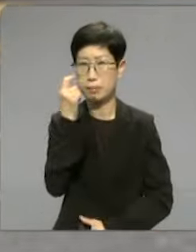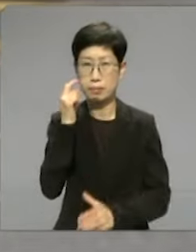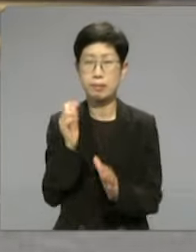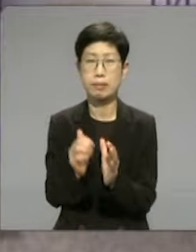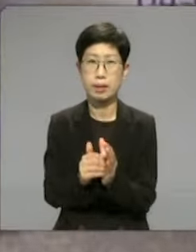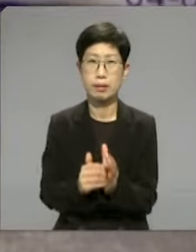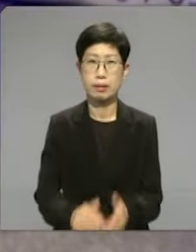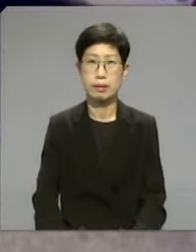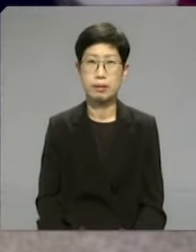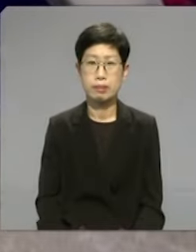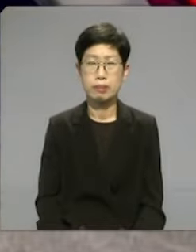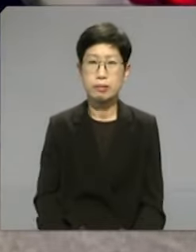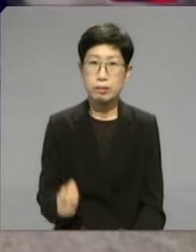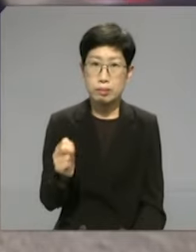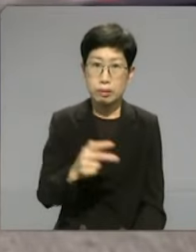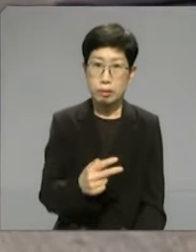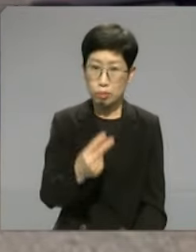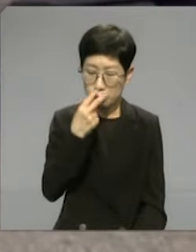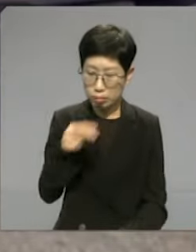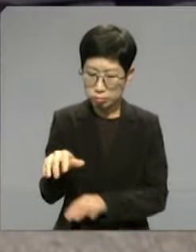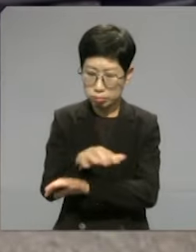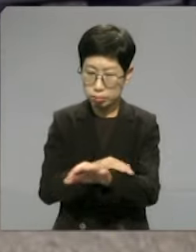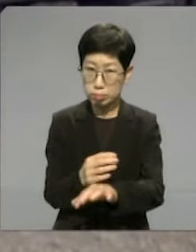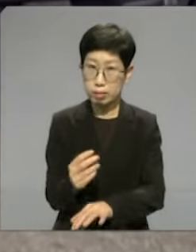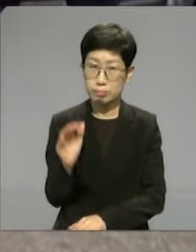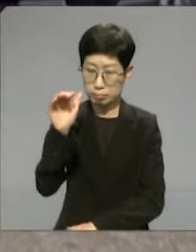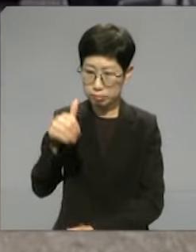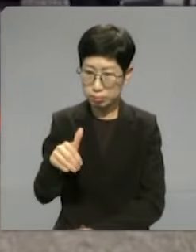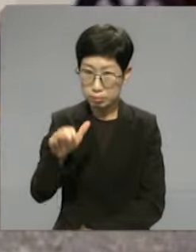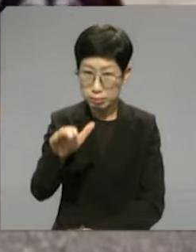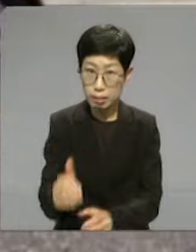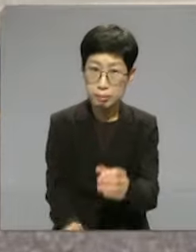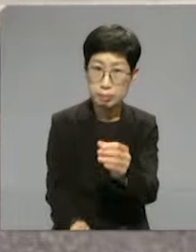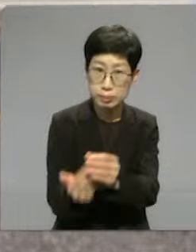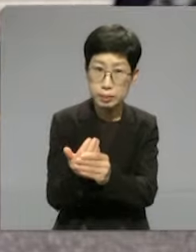보도했습니다. 이와 함께 난기류에서 다치지 않기 위해서는